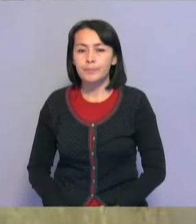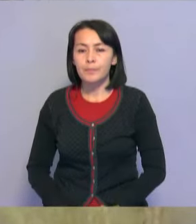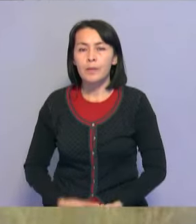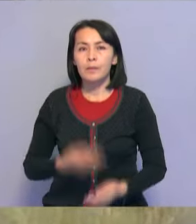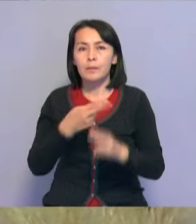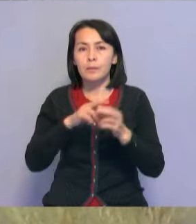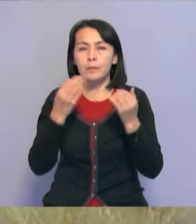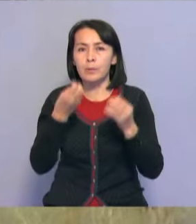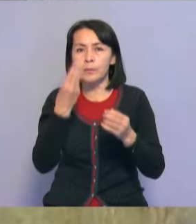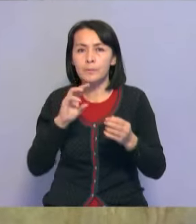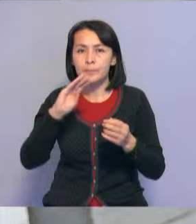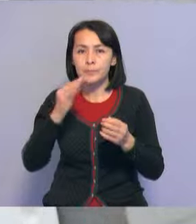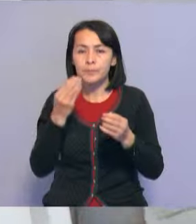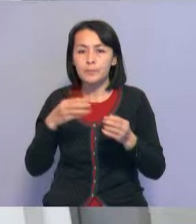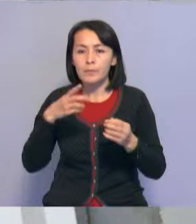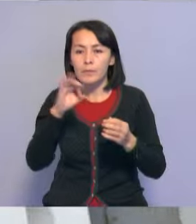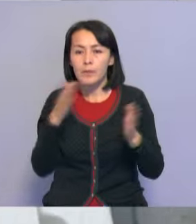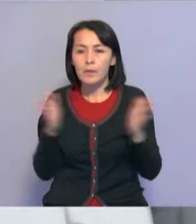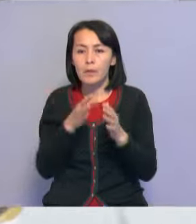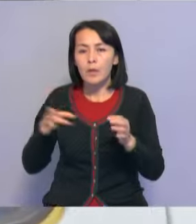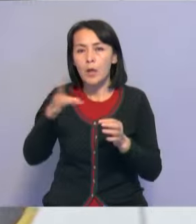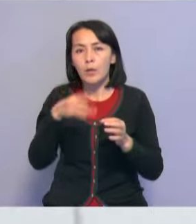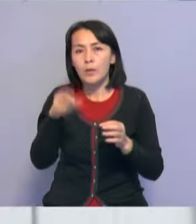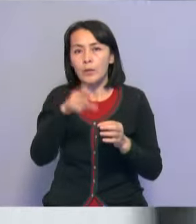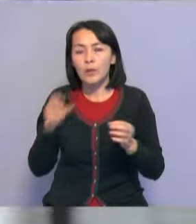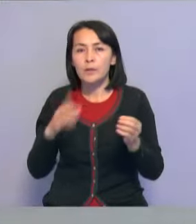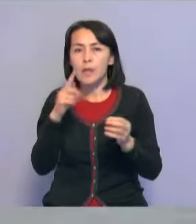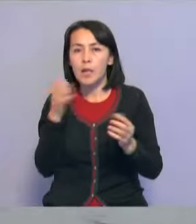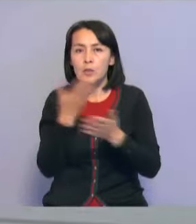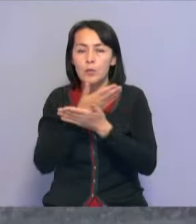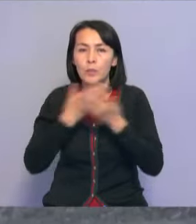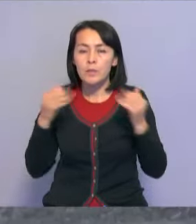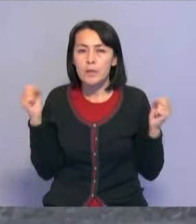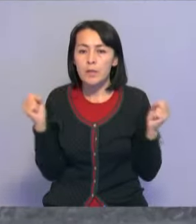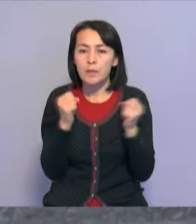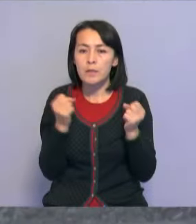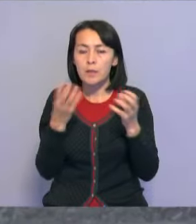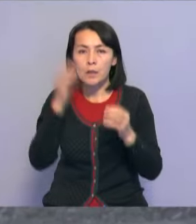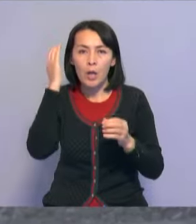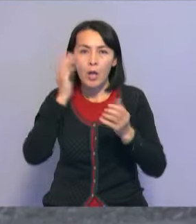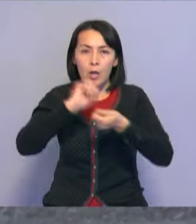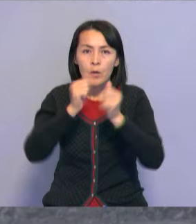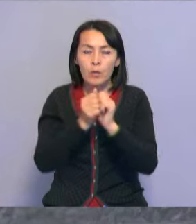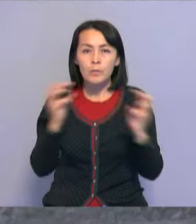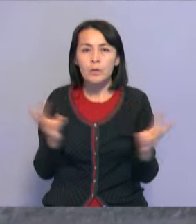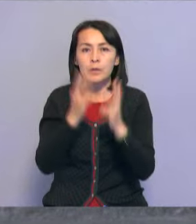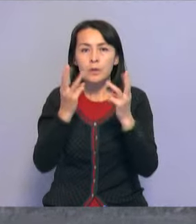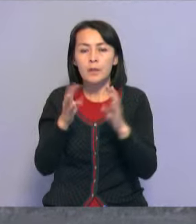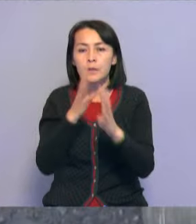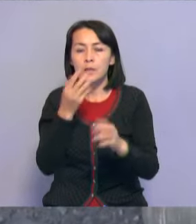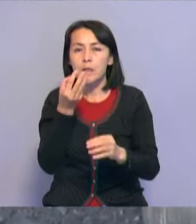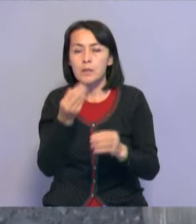Бұл Шекербек Жұмағұлов, Тасай шағын ауданының тұрғыны. Әзірге газ жоқ болғандықтан қыста қосымша көмірде жағады. Қазір кезек аз